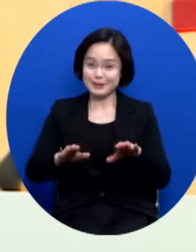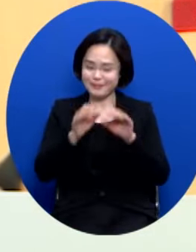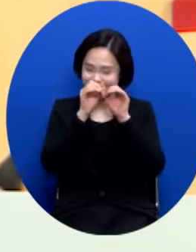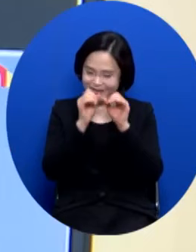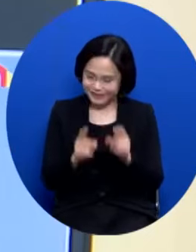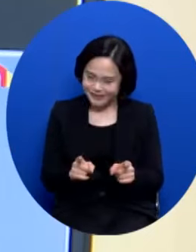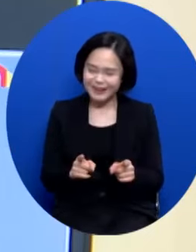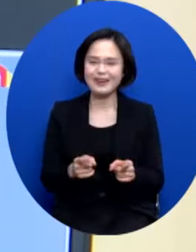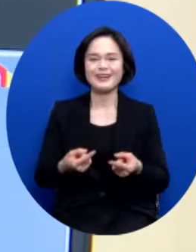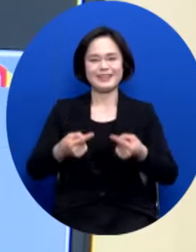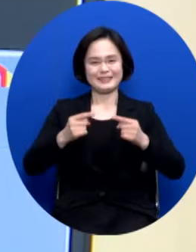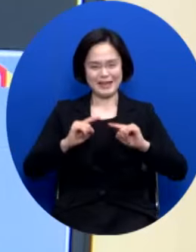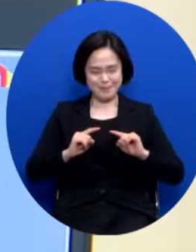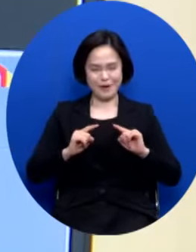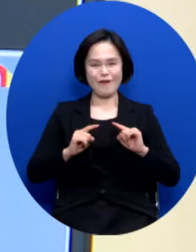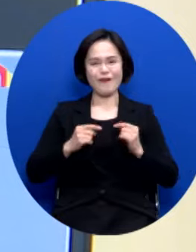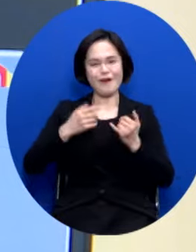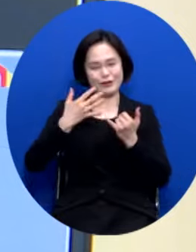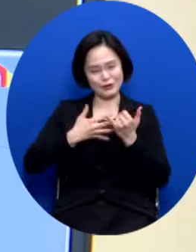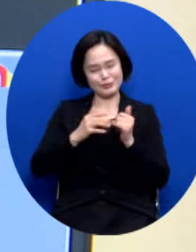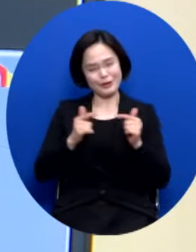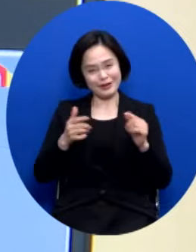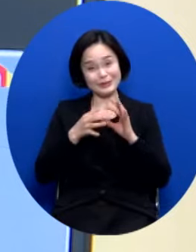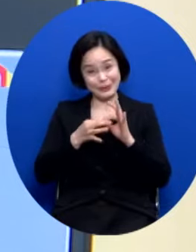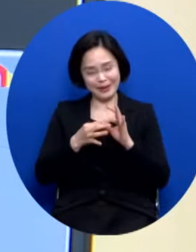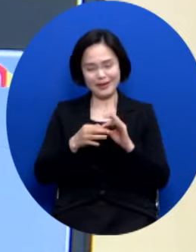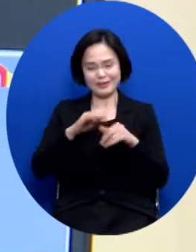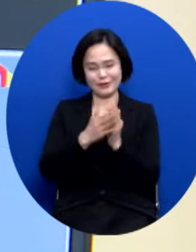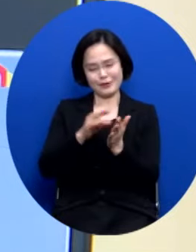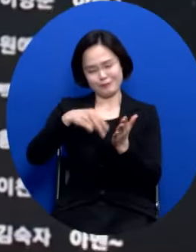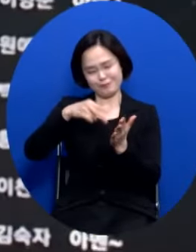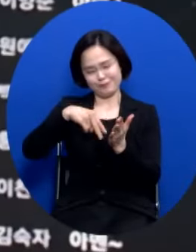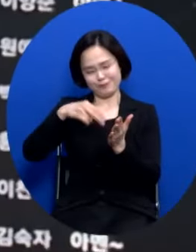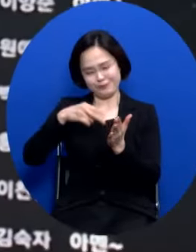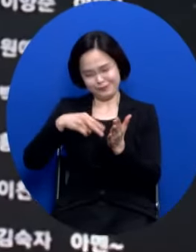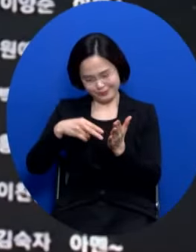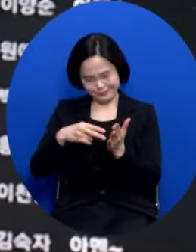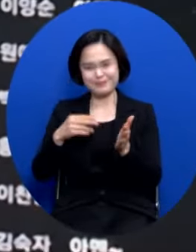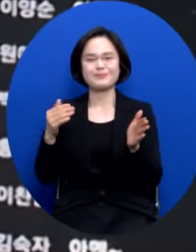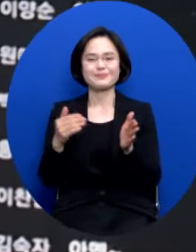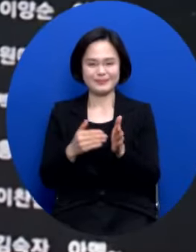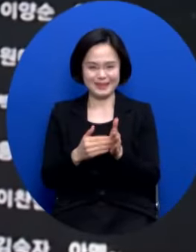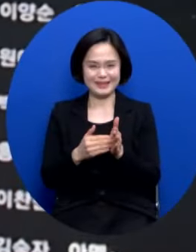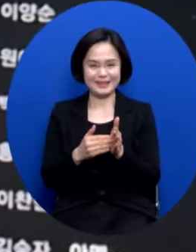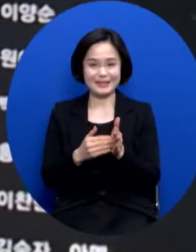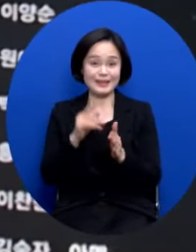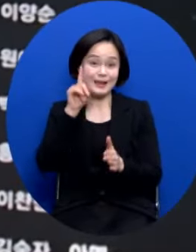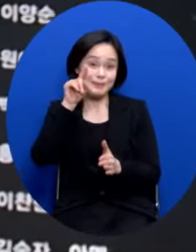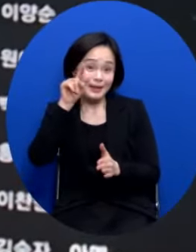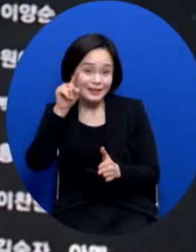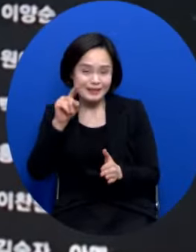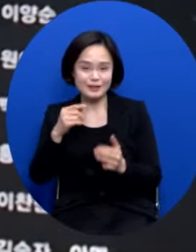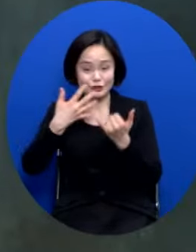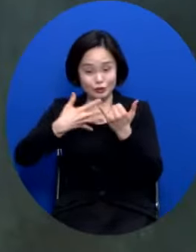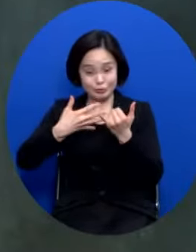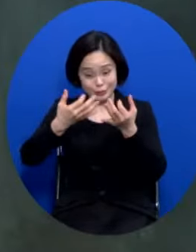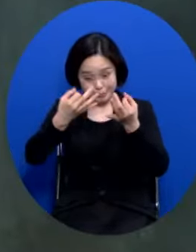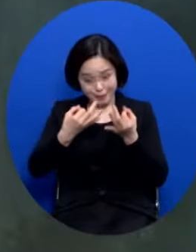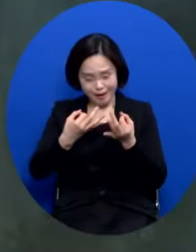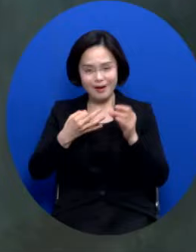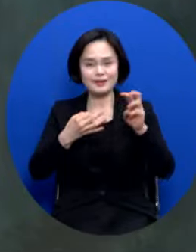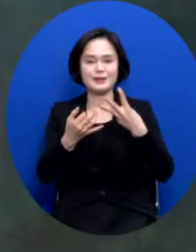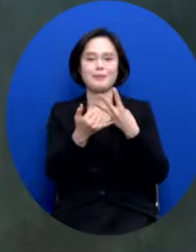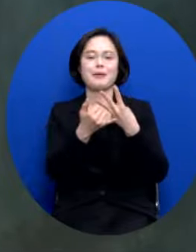자신의 믿음을 키워갔습니다. 또한 유튜브로도 매일 평균 300여 명이 접속해 통독에 참여하며 하나님